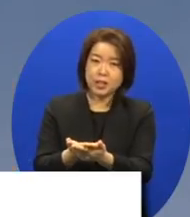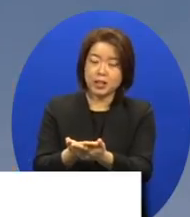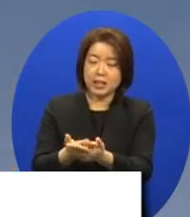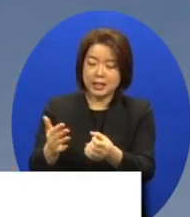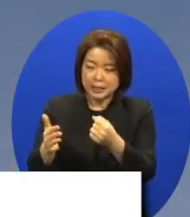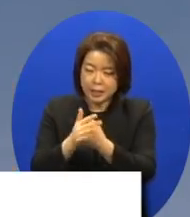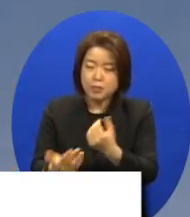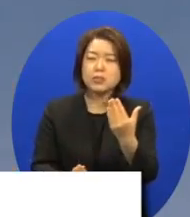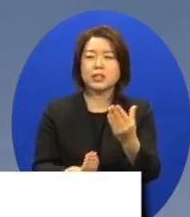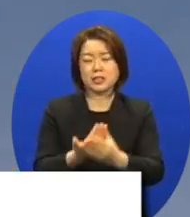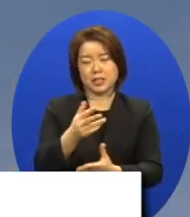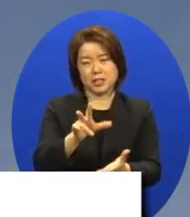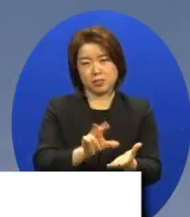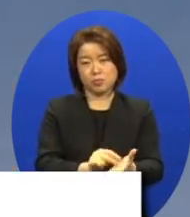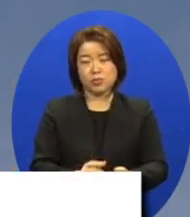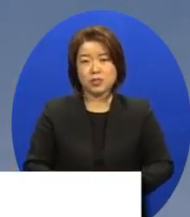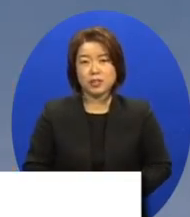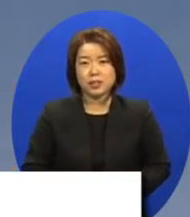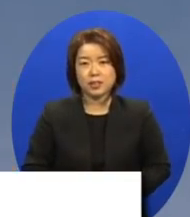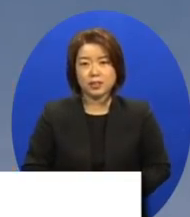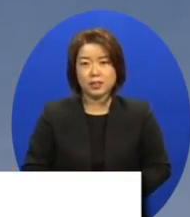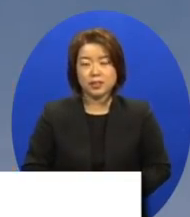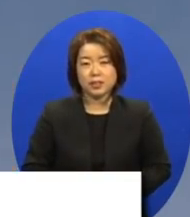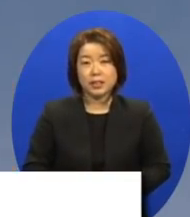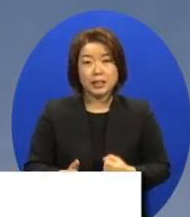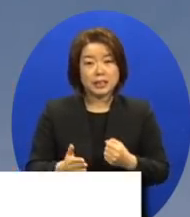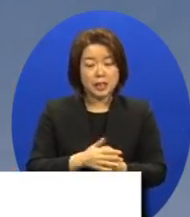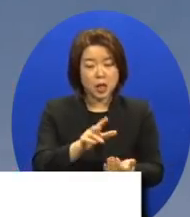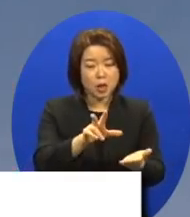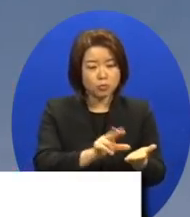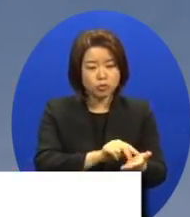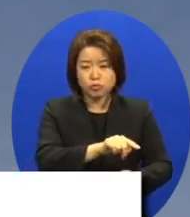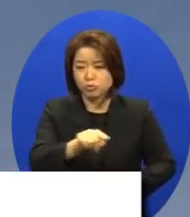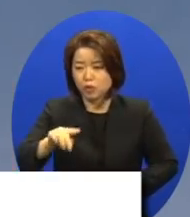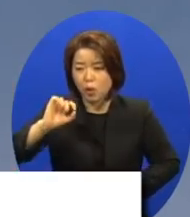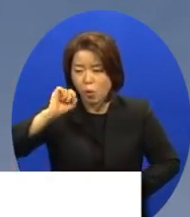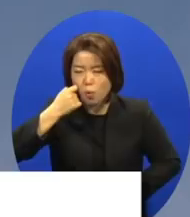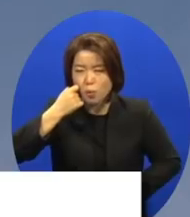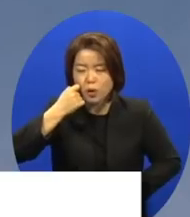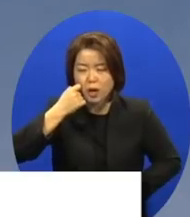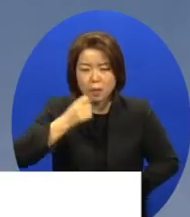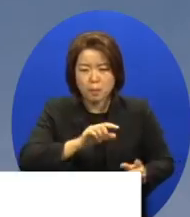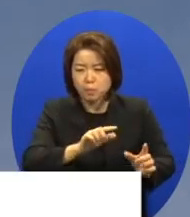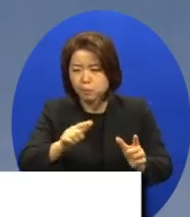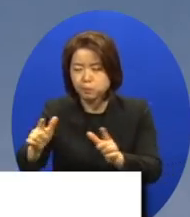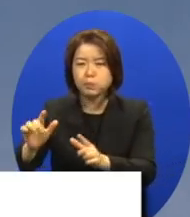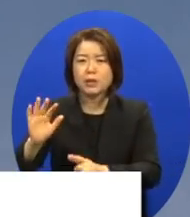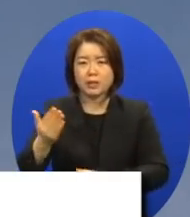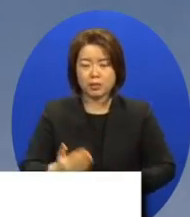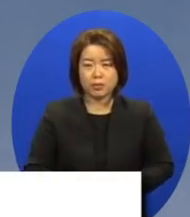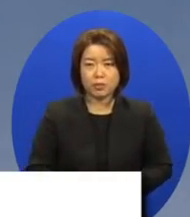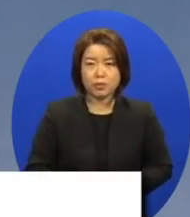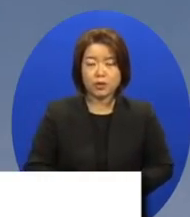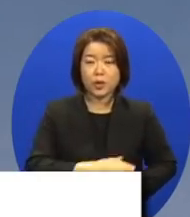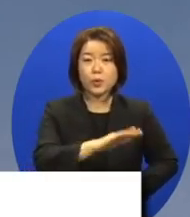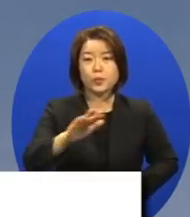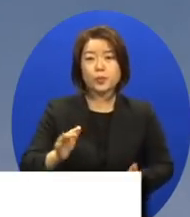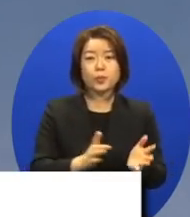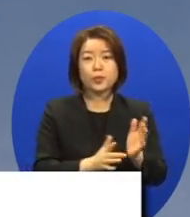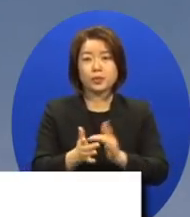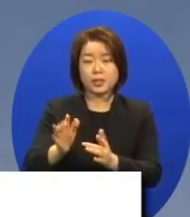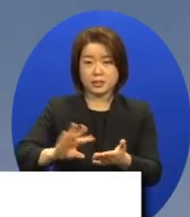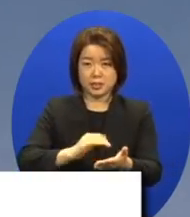문제들입니다 그래서 문제가 어렵게 되어 지는 겁니다 우리가 예수 그리스도 안에서